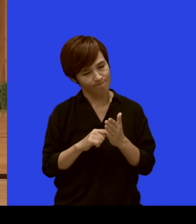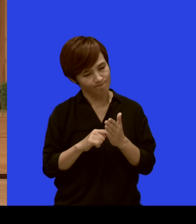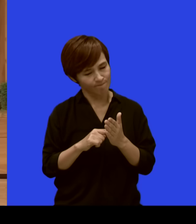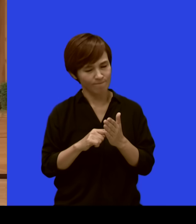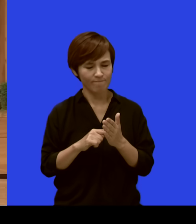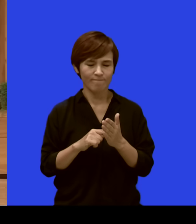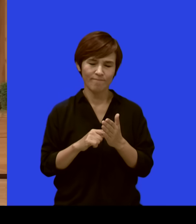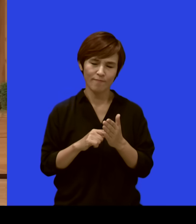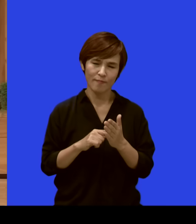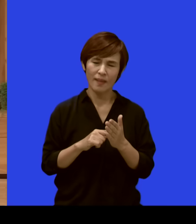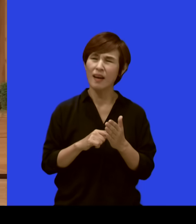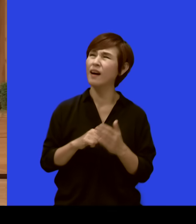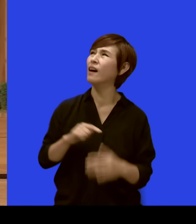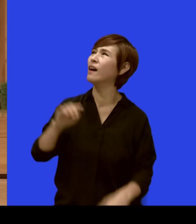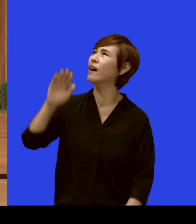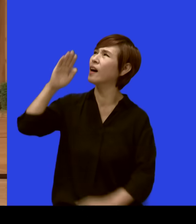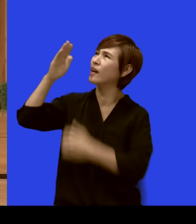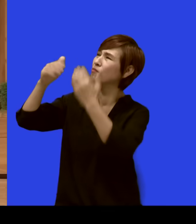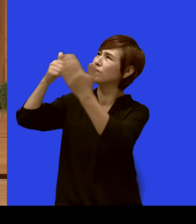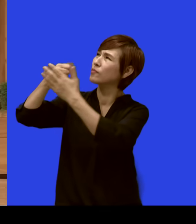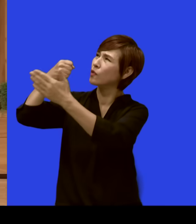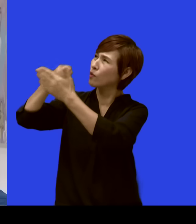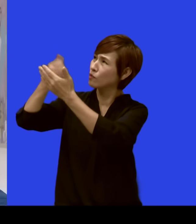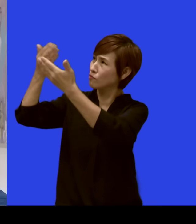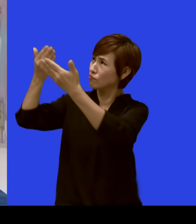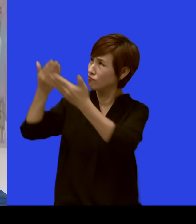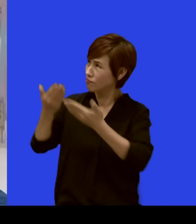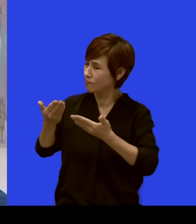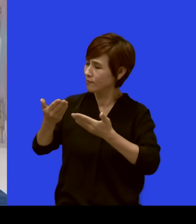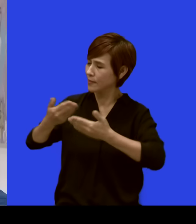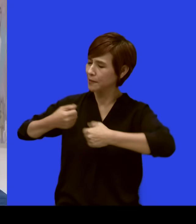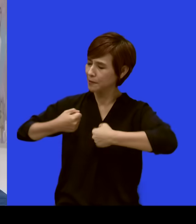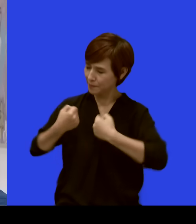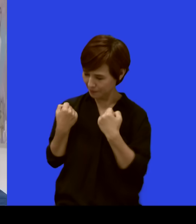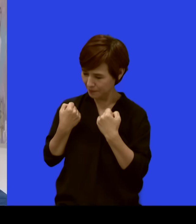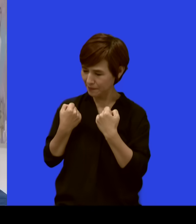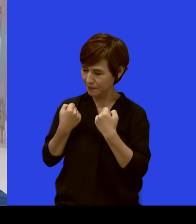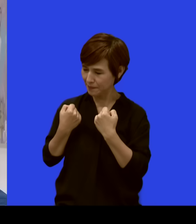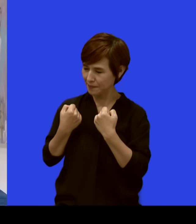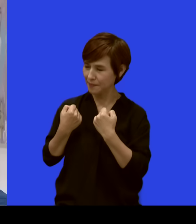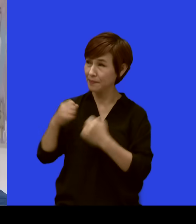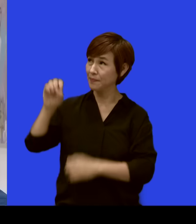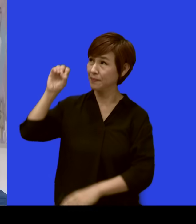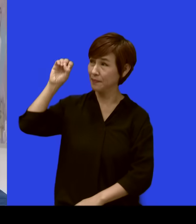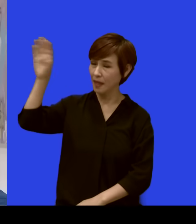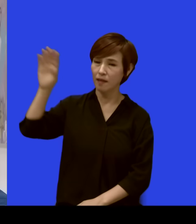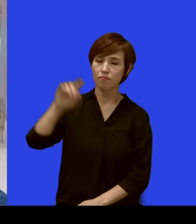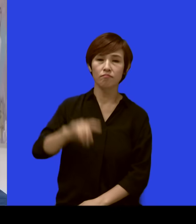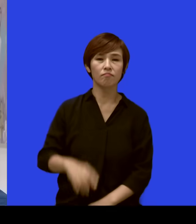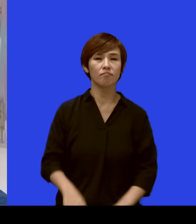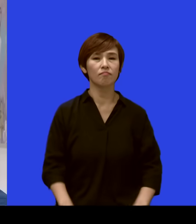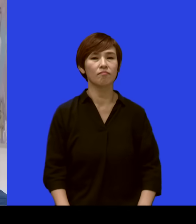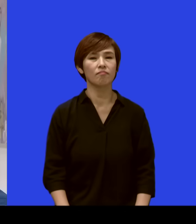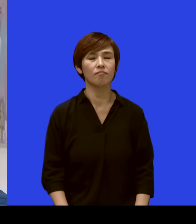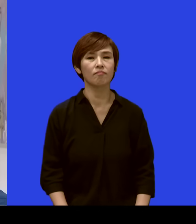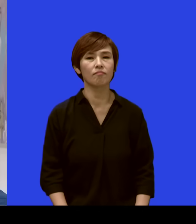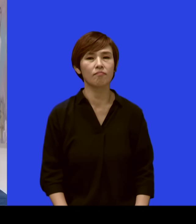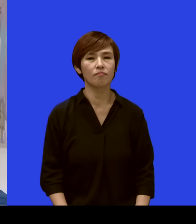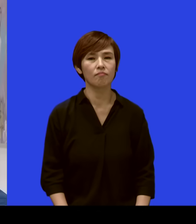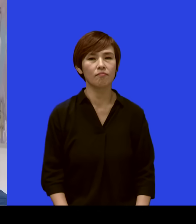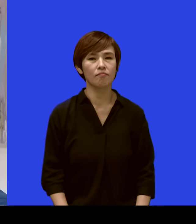하나님 제 마음을 좀 당신이 결정을 해주시면 순종하겠습니다. 그랬더니 나중에 한 뭐 몇 주를 고민하고 난